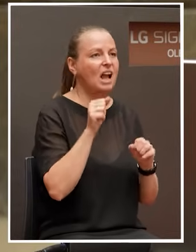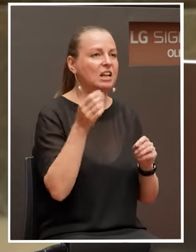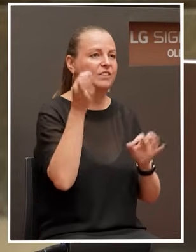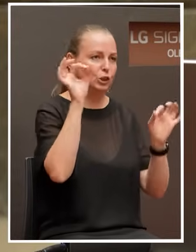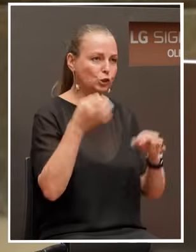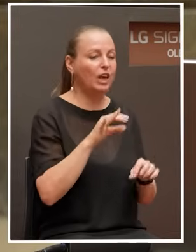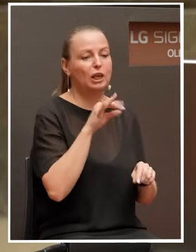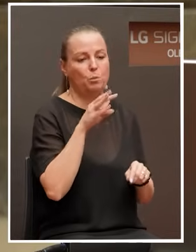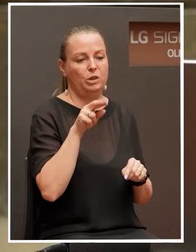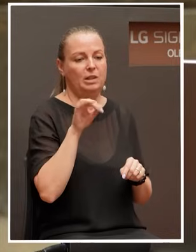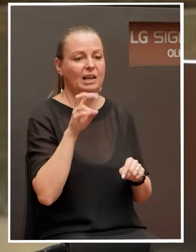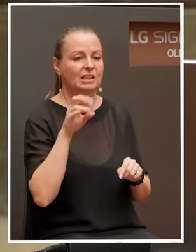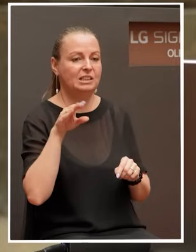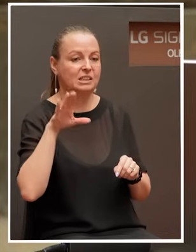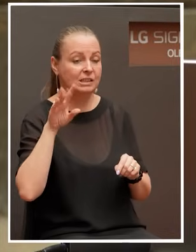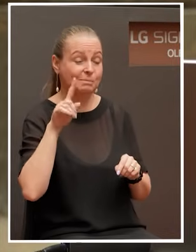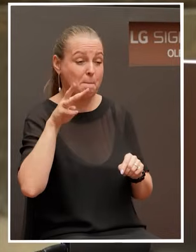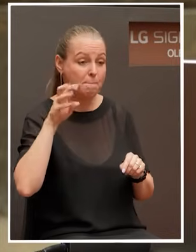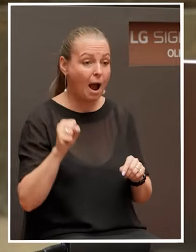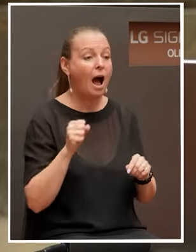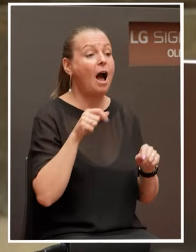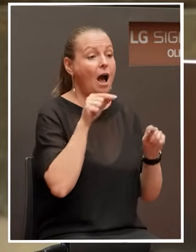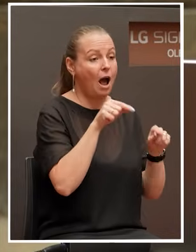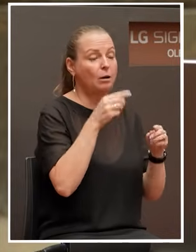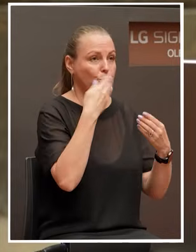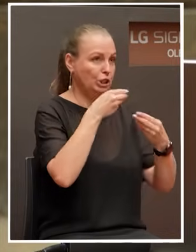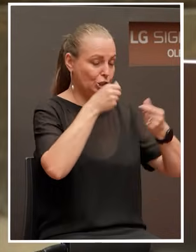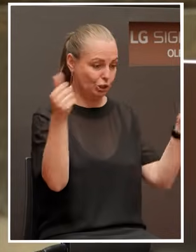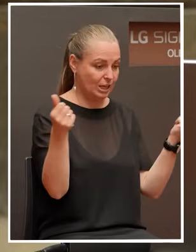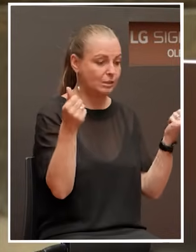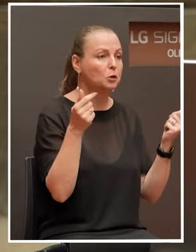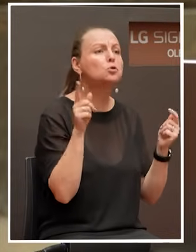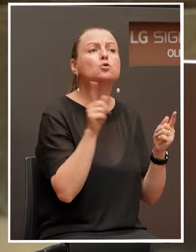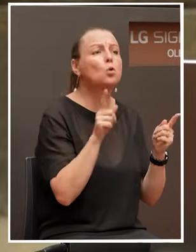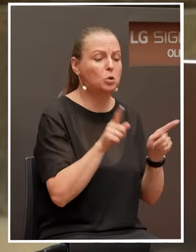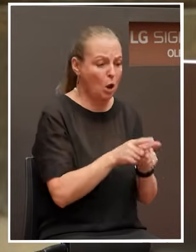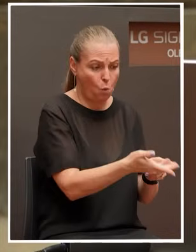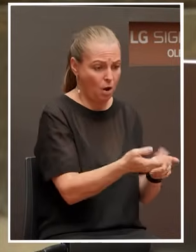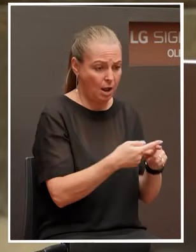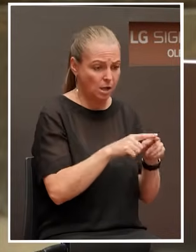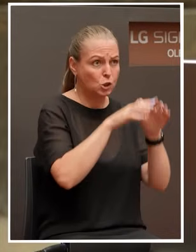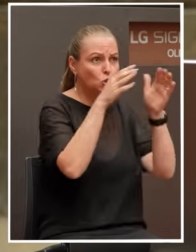широком смысле, этот контекст у нас улетучился. Что такое эти стога?